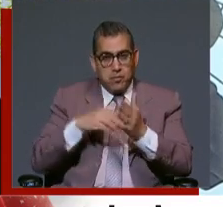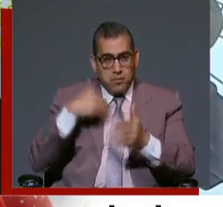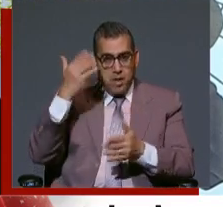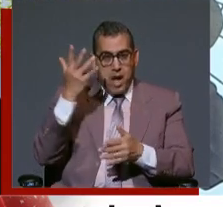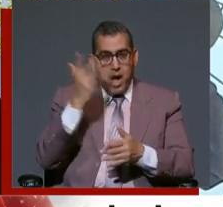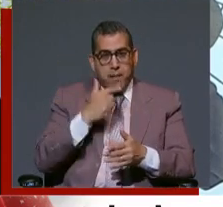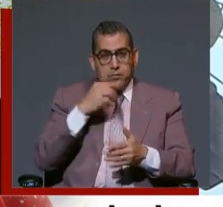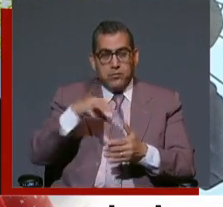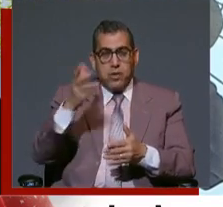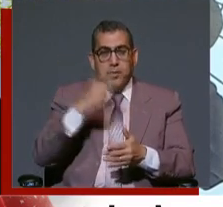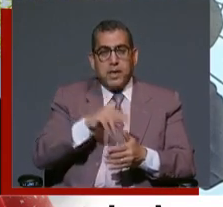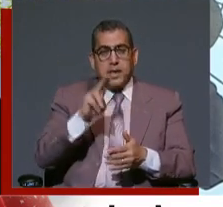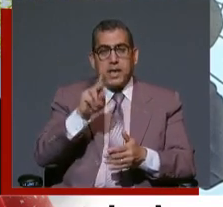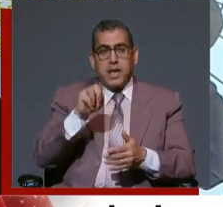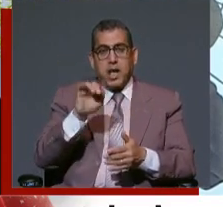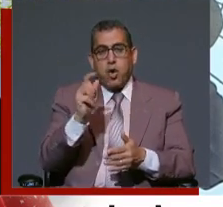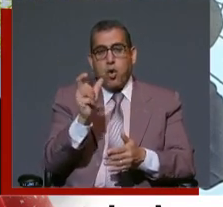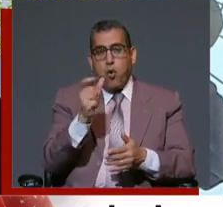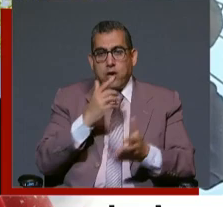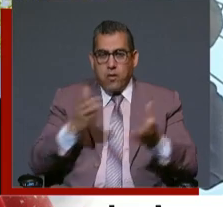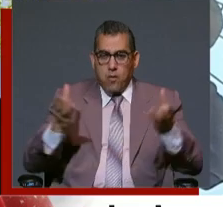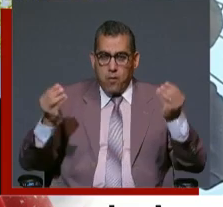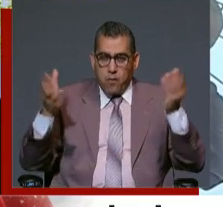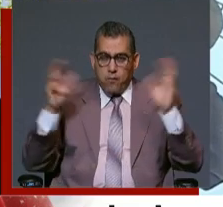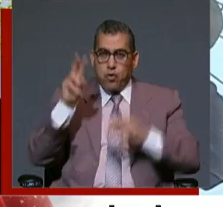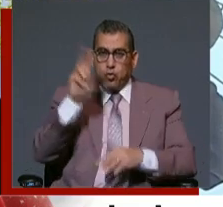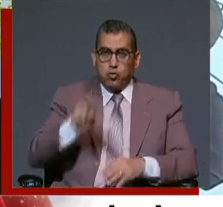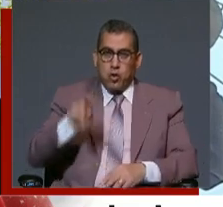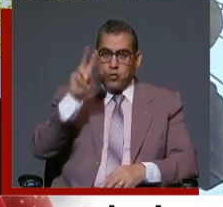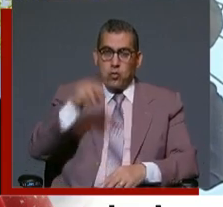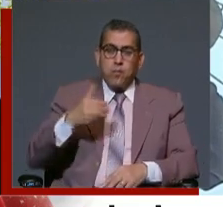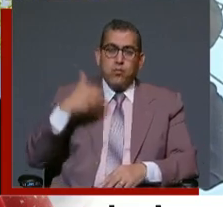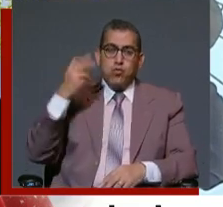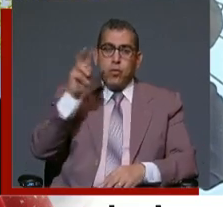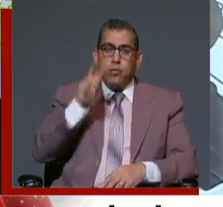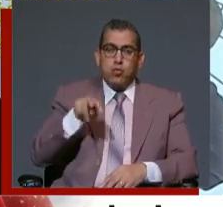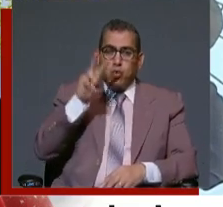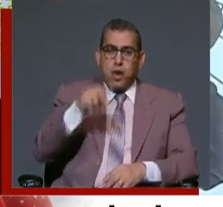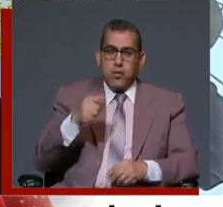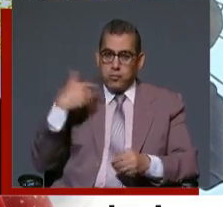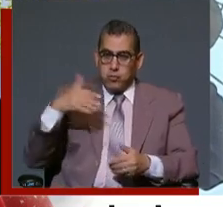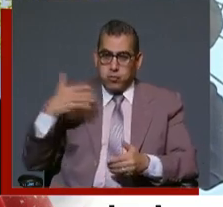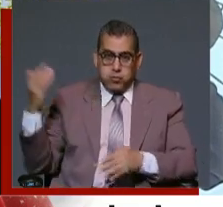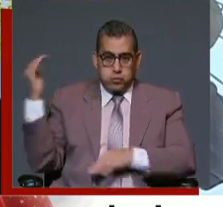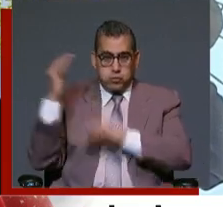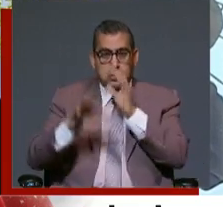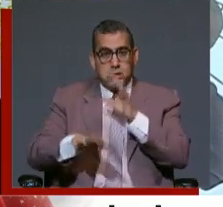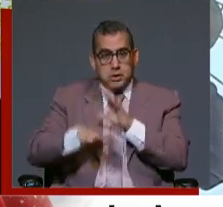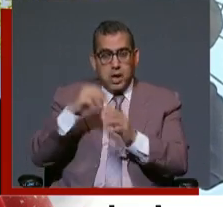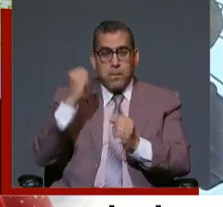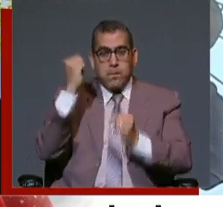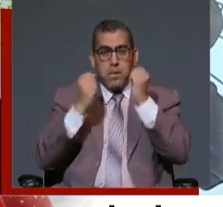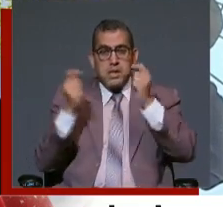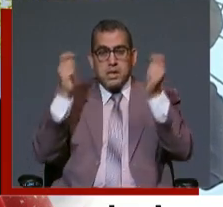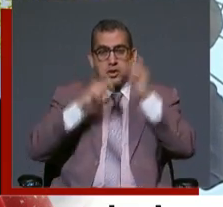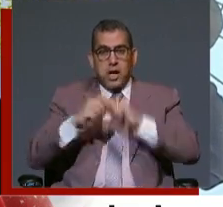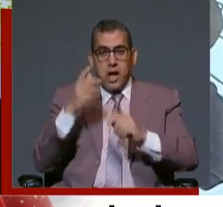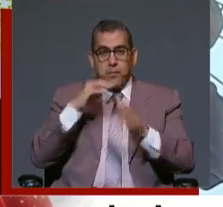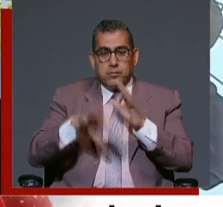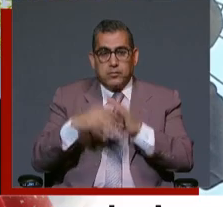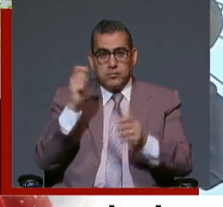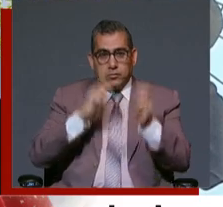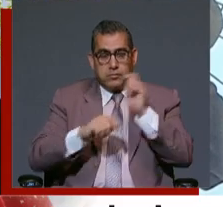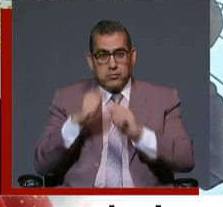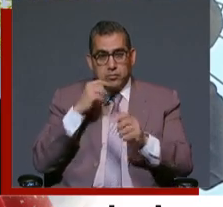عدة تريليونات من الدولارات مستقبلاً، مع تكلفة إنشاء مصانع لسلائف